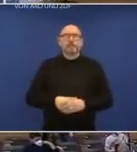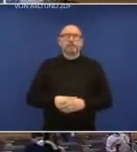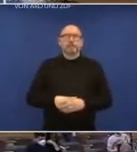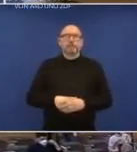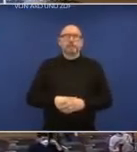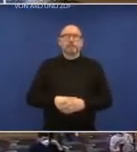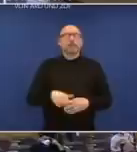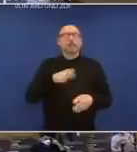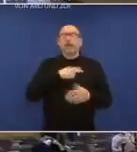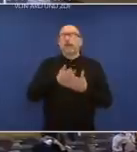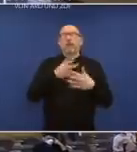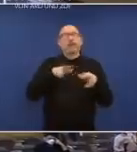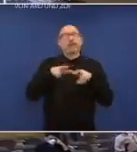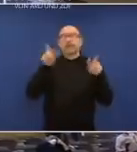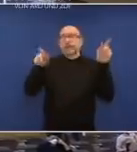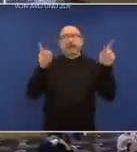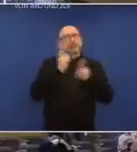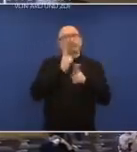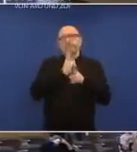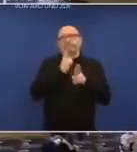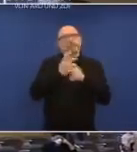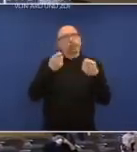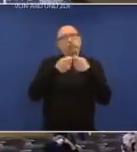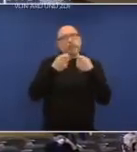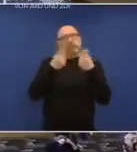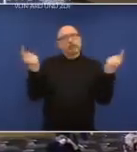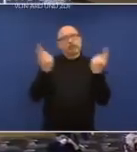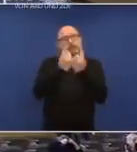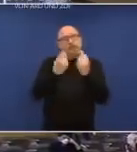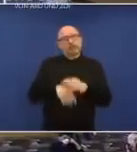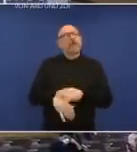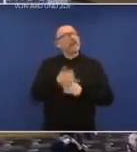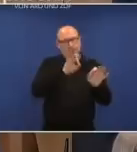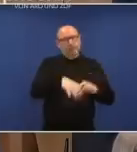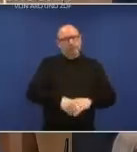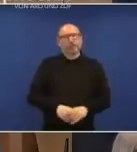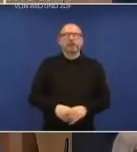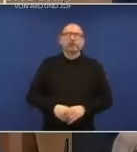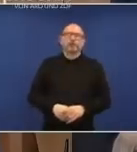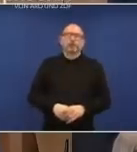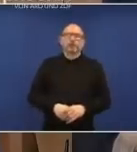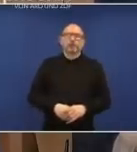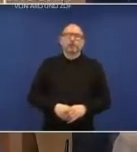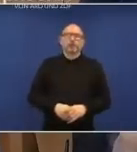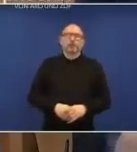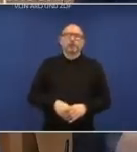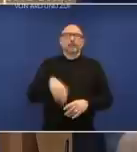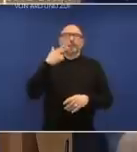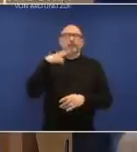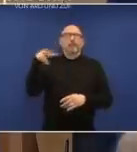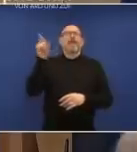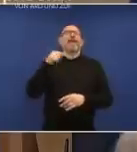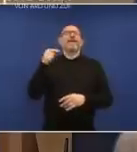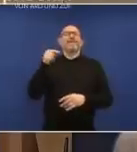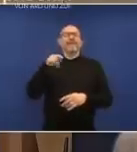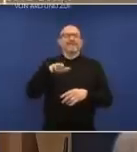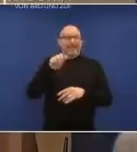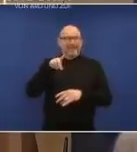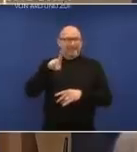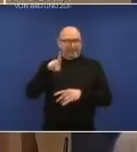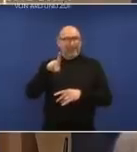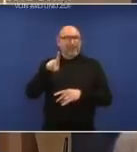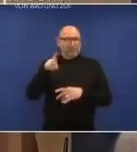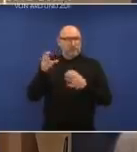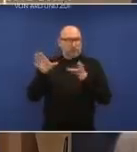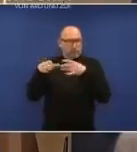in ständigem Kontakt. Ja, kann ich bestätigen. Herr Kliss. Justus Kliss, ARD Hauptstadtstudio. Was ich noch nicht